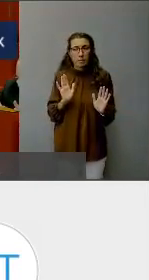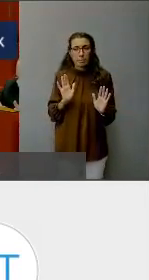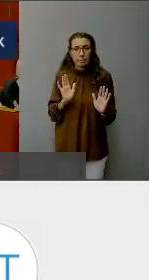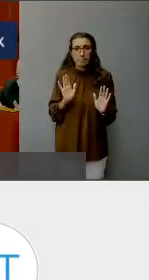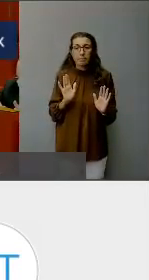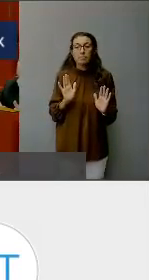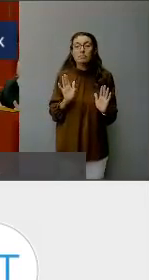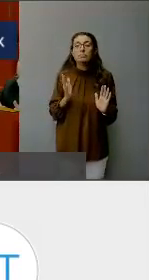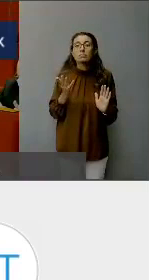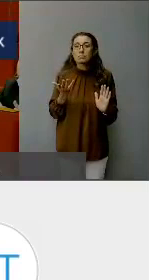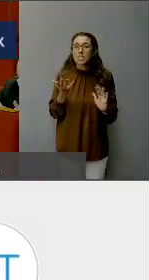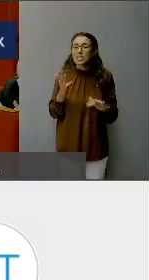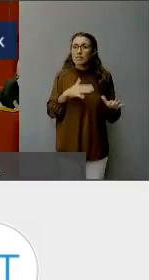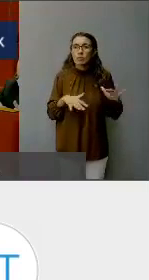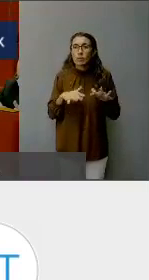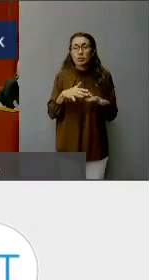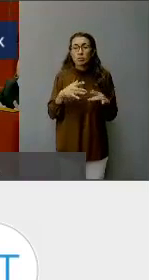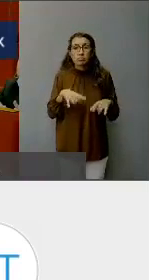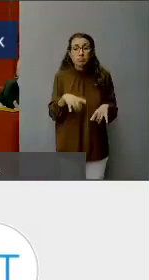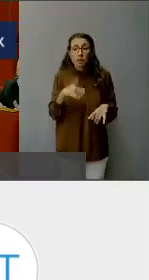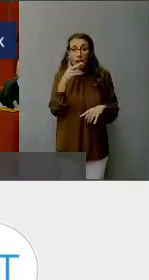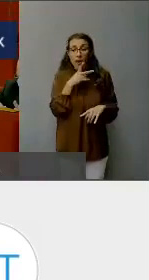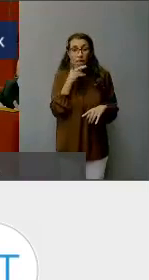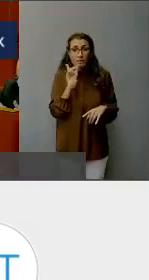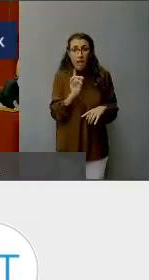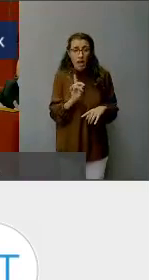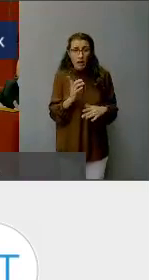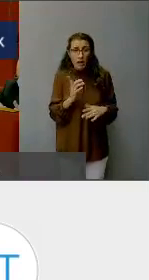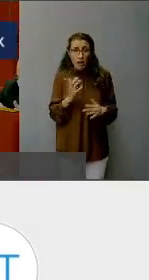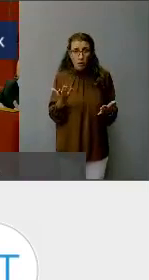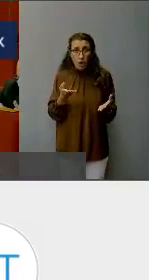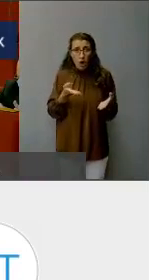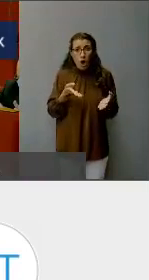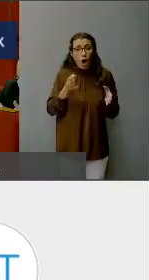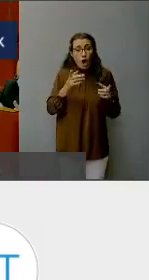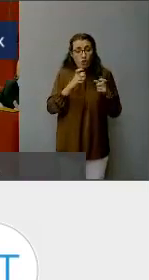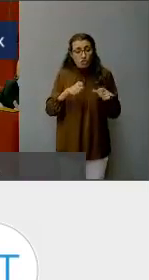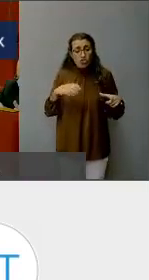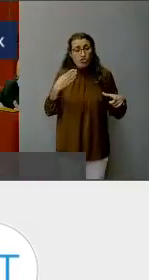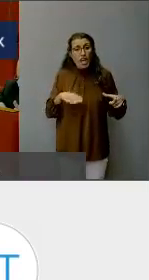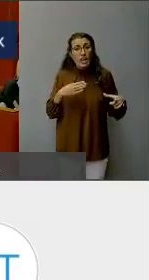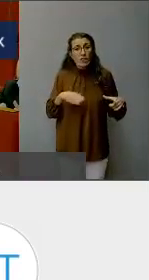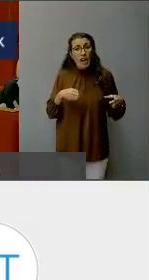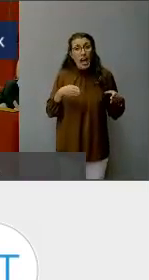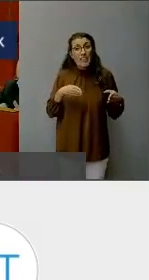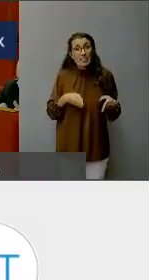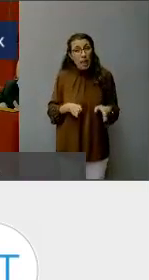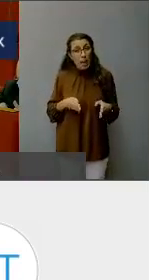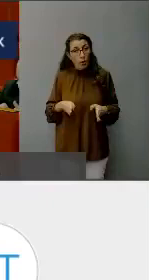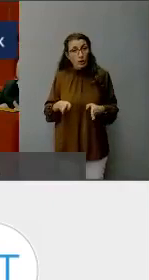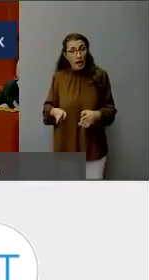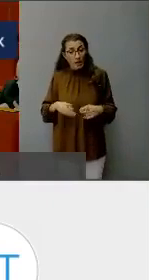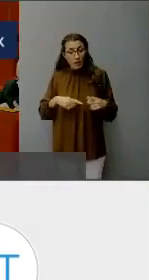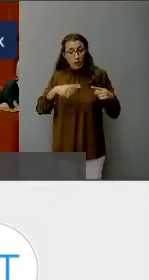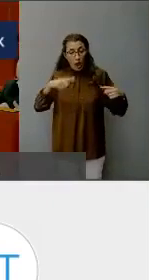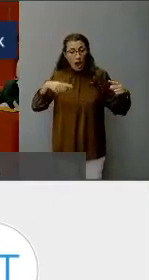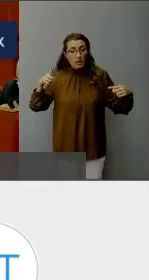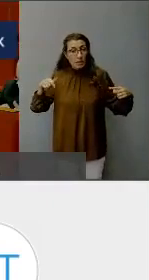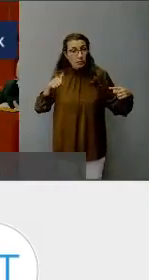elemento non è vero andamento demografico di genova e quello della liguria tutta in calo